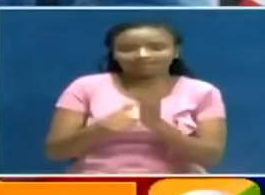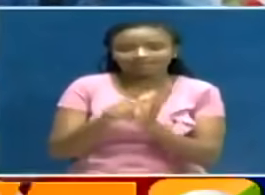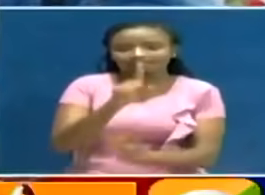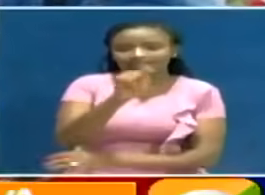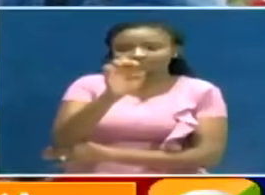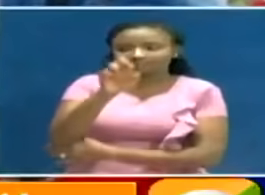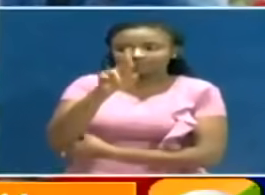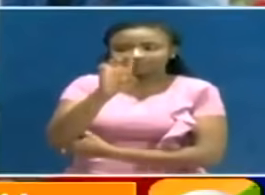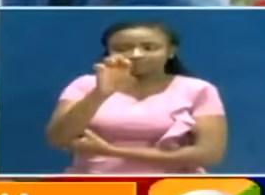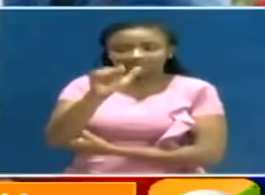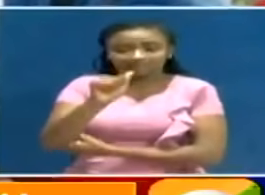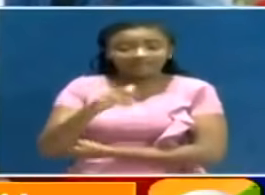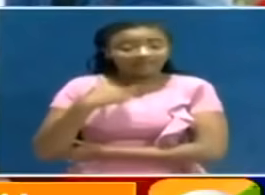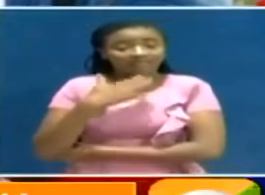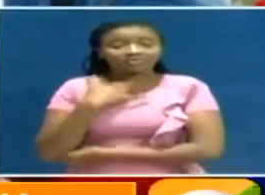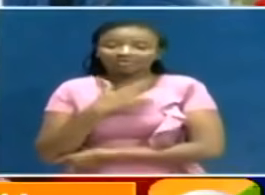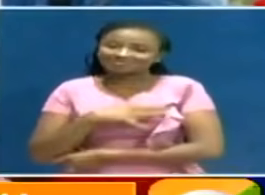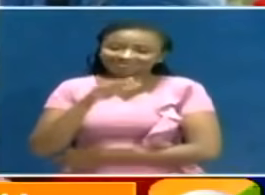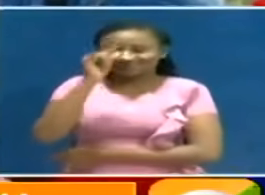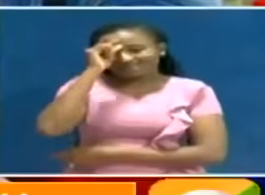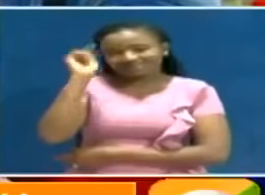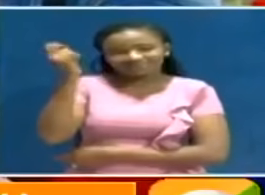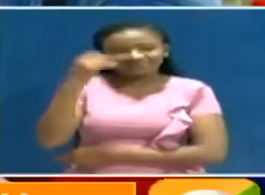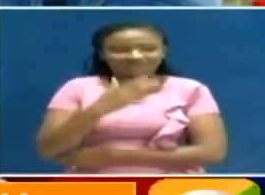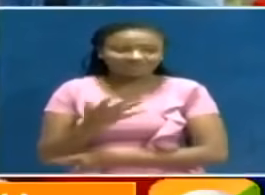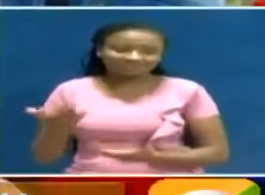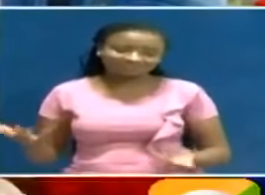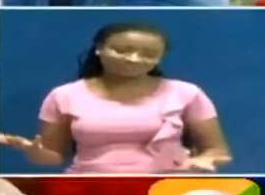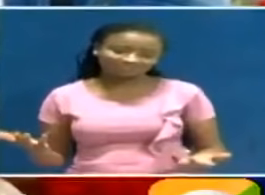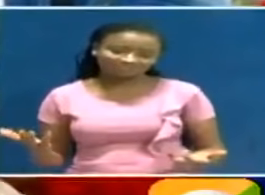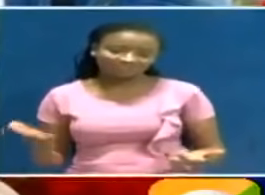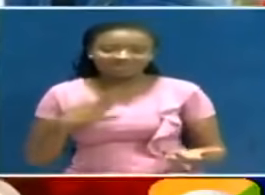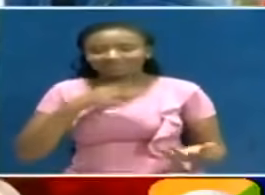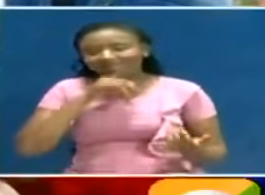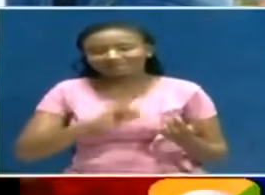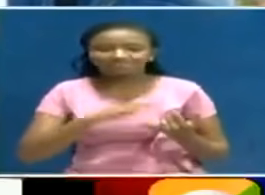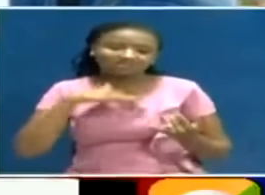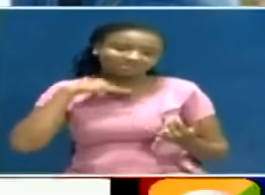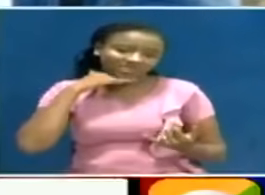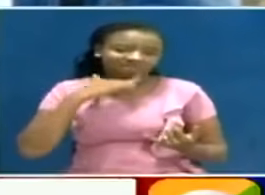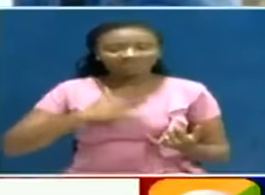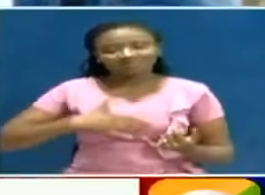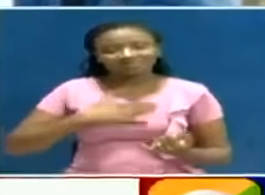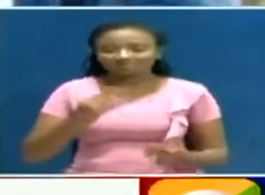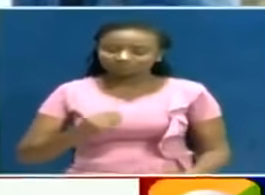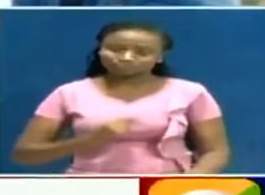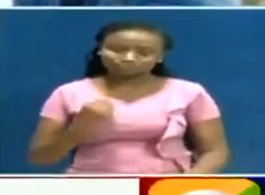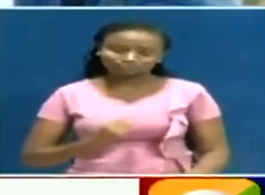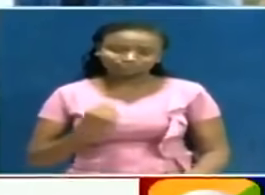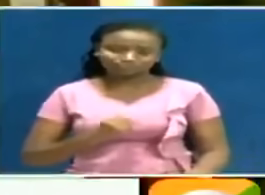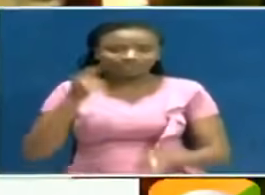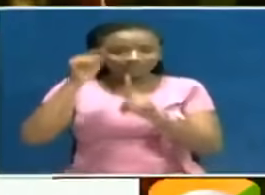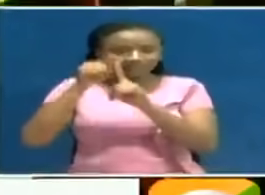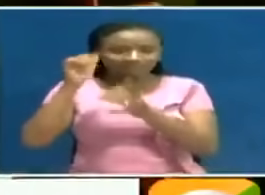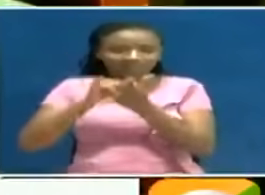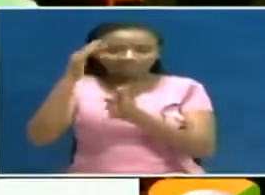be kind, mostly to me, because I'm out, because of my husband died. That's why I came out to defend the seat.